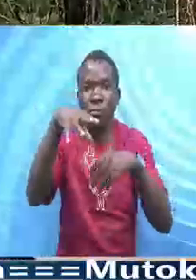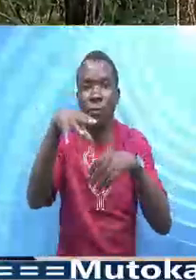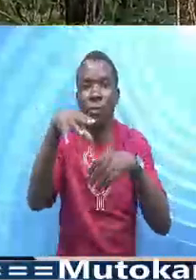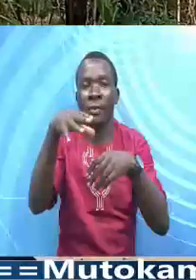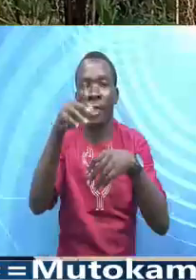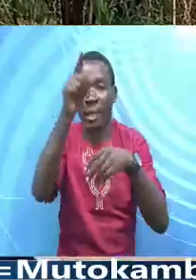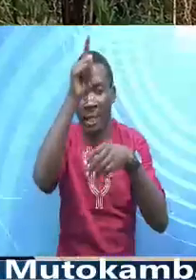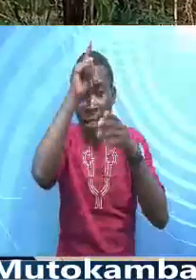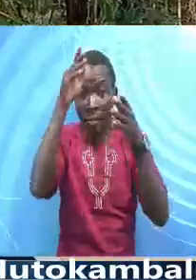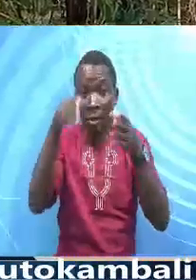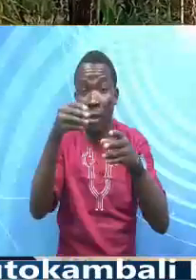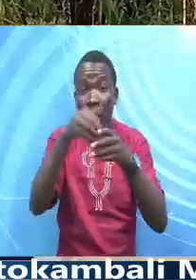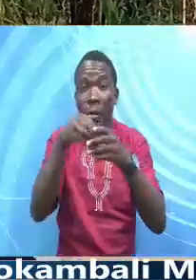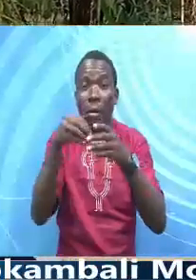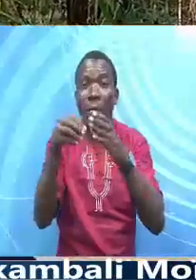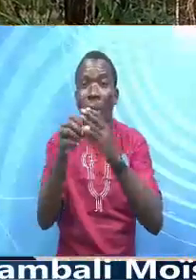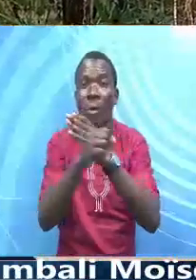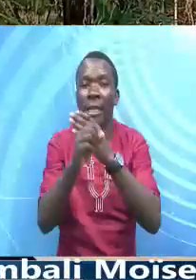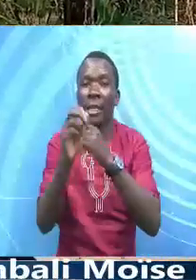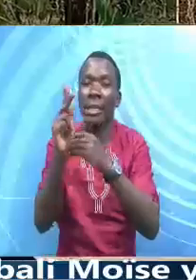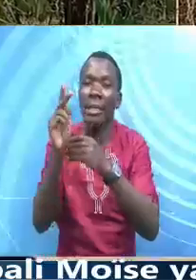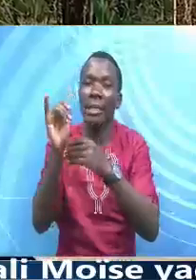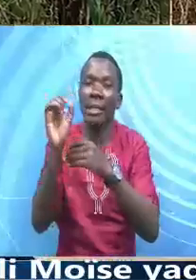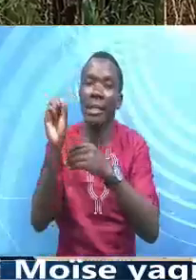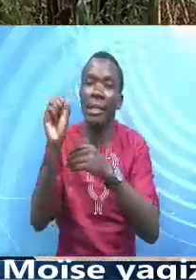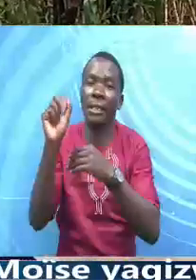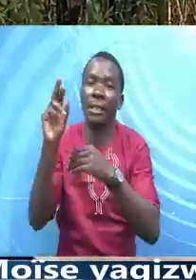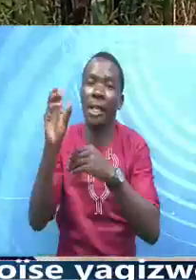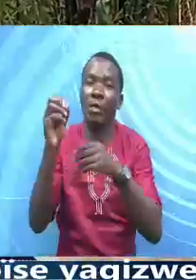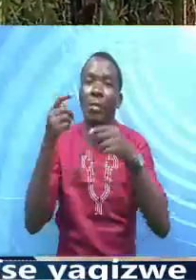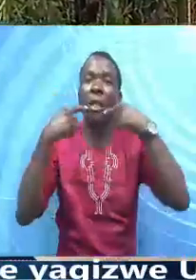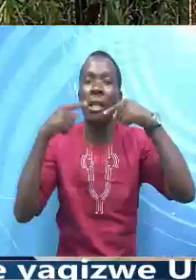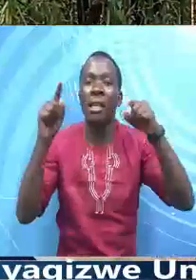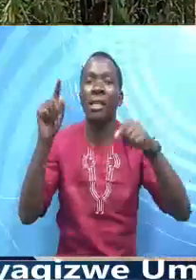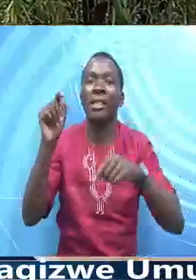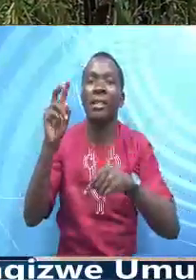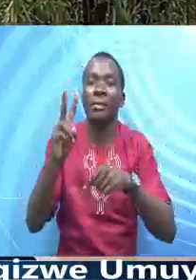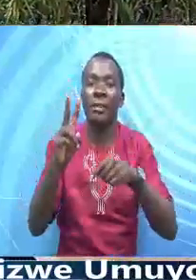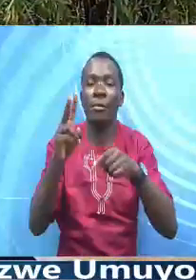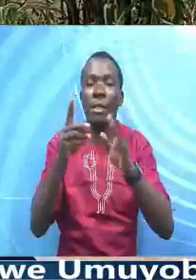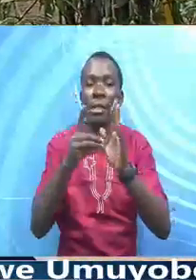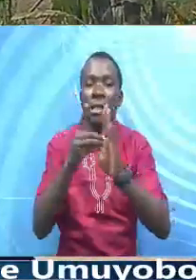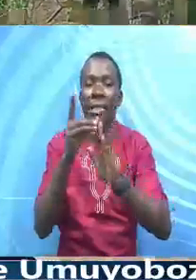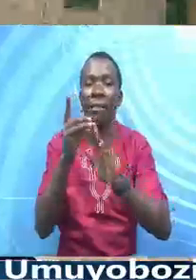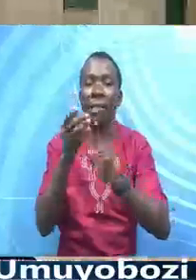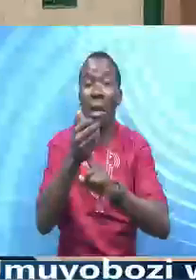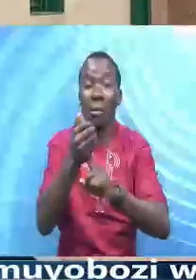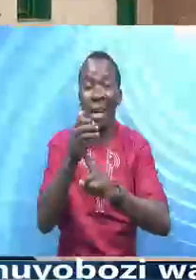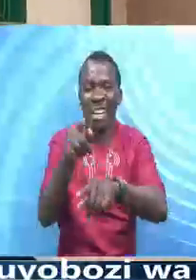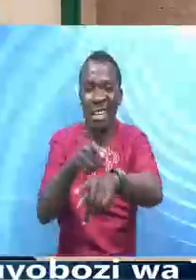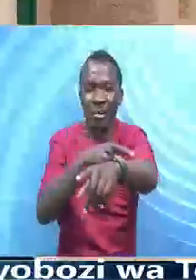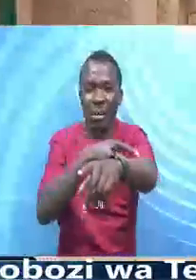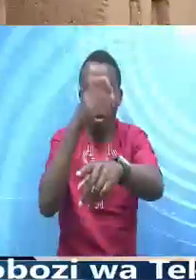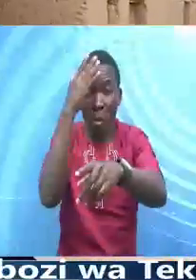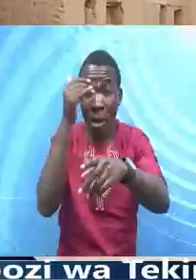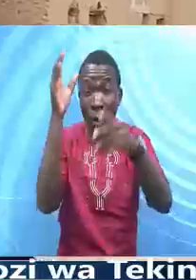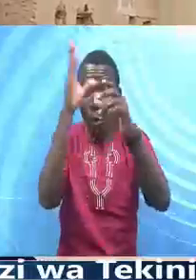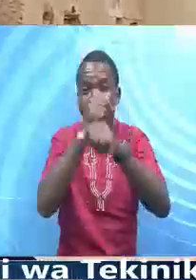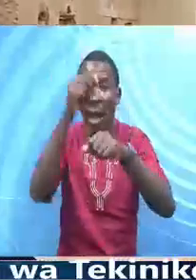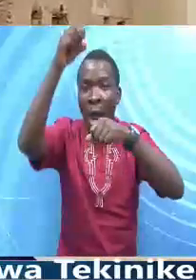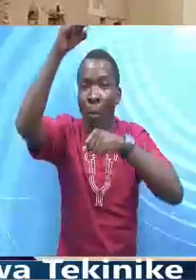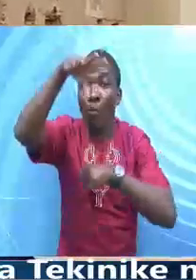N'abaturage batuye mu murenge wa Kisaro akagari ka Kamushenyi batangarije BTN TV kwiterambere baribona ari bari kure kubera kutagira amashanyarazi